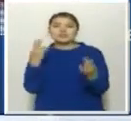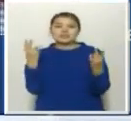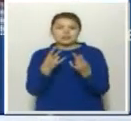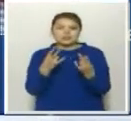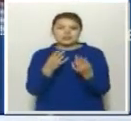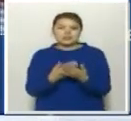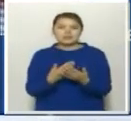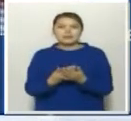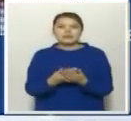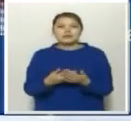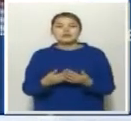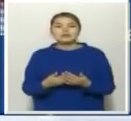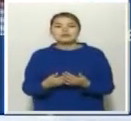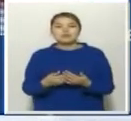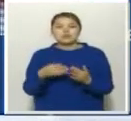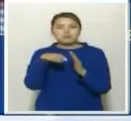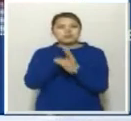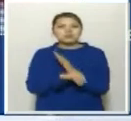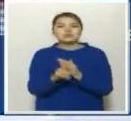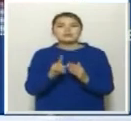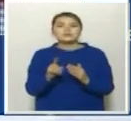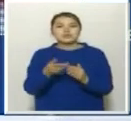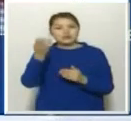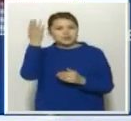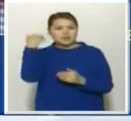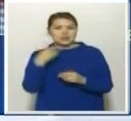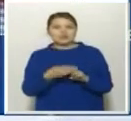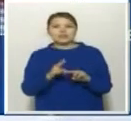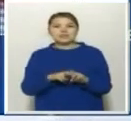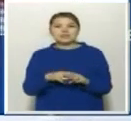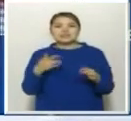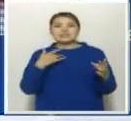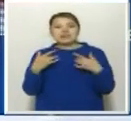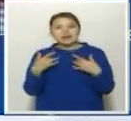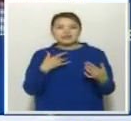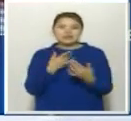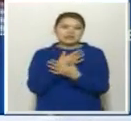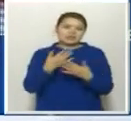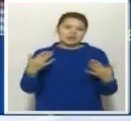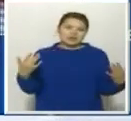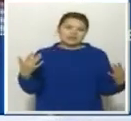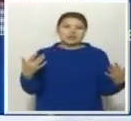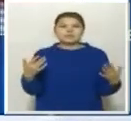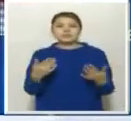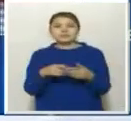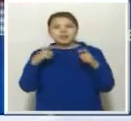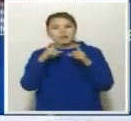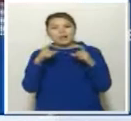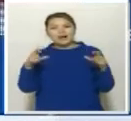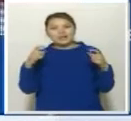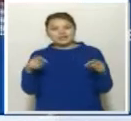шаралар енгізді. Оның ішінде енді айтып кеткендей концерт залдары, театрлардың серіктері қызметіне, діни бірлестіктер